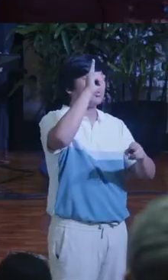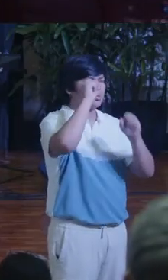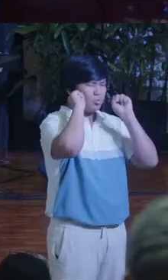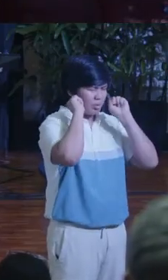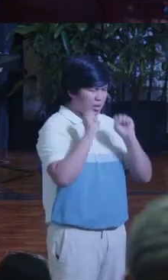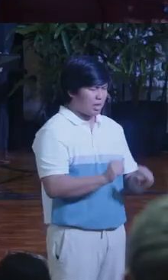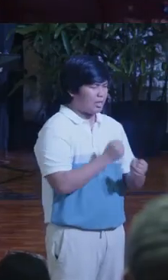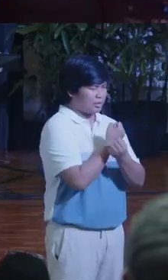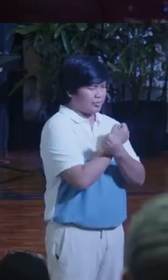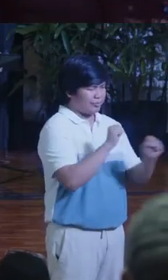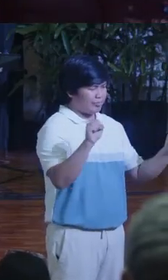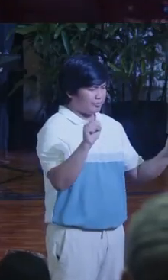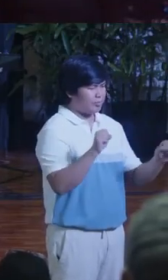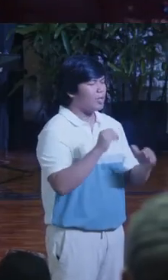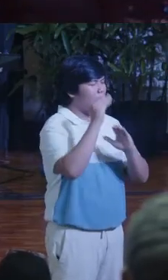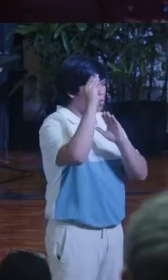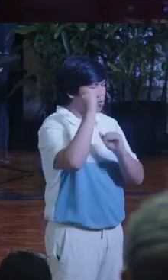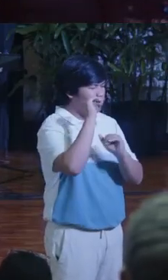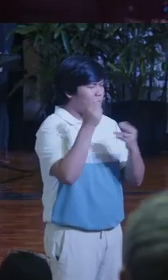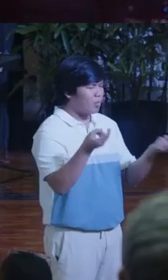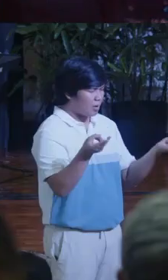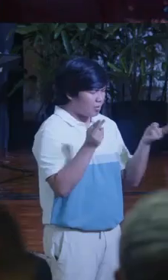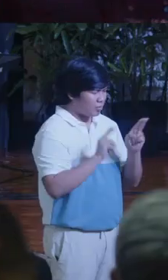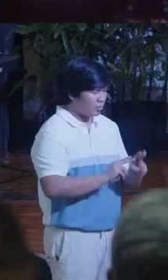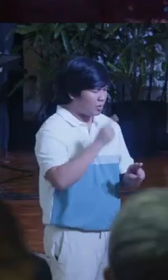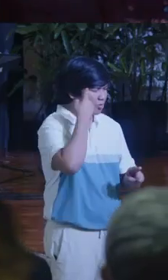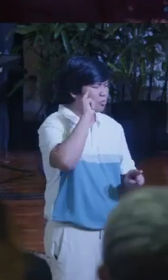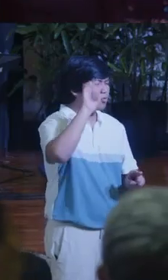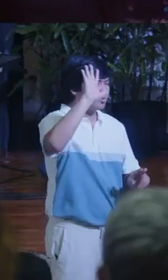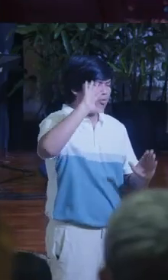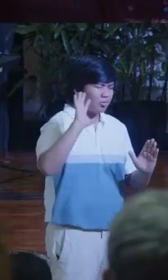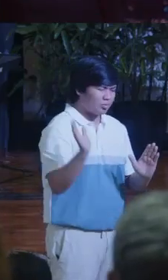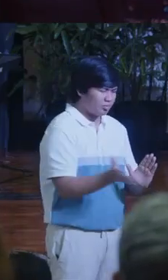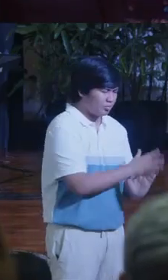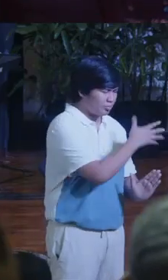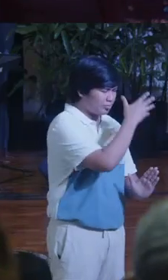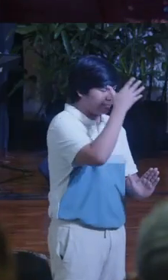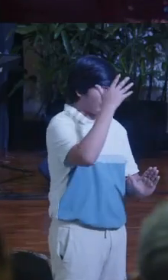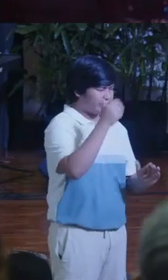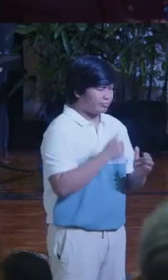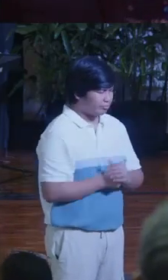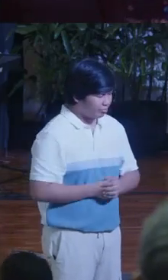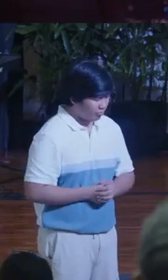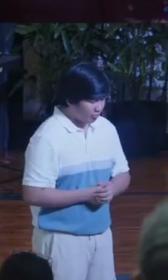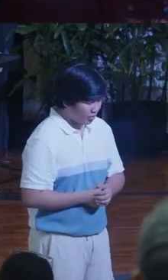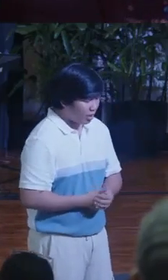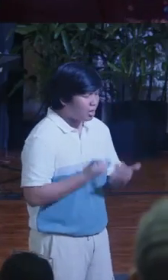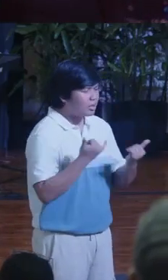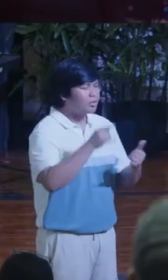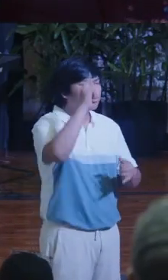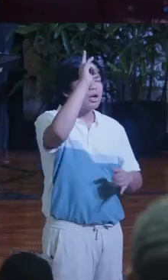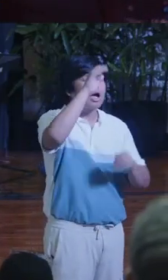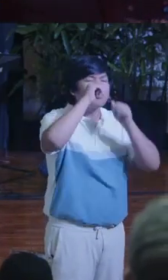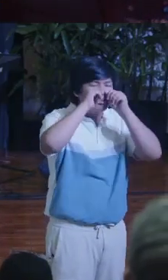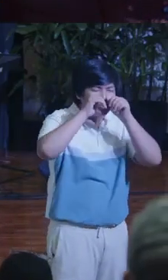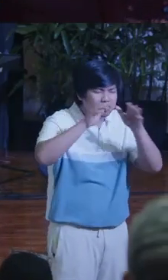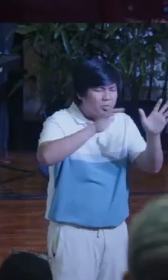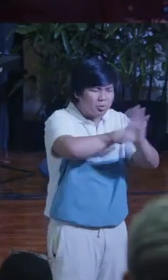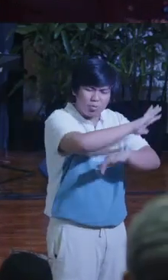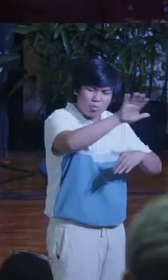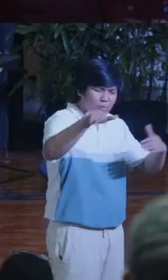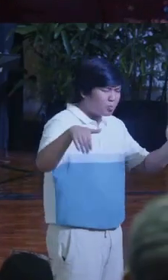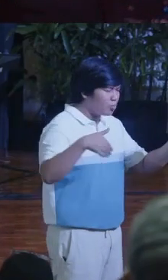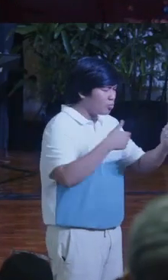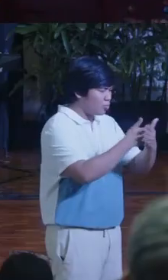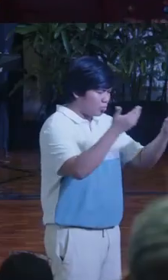O Diyos, nawa ganito ang mangyari para sa inyong kalwalhatian. At ngayon, pagpalain niyo ang bawat isa sa amin na sa